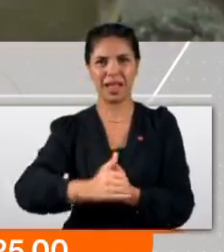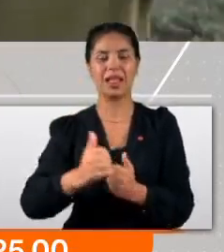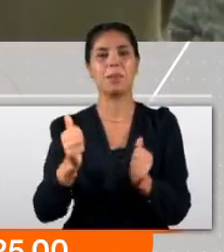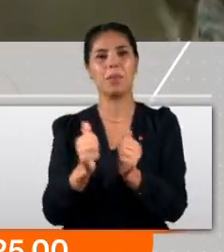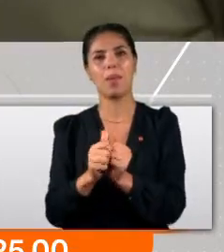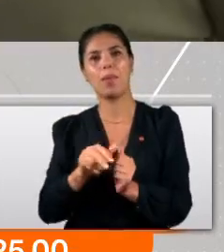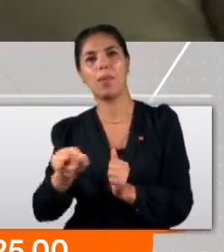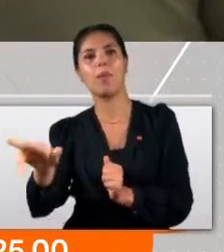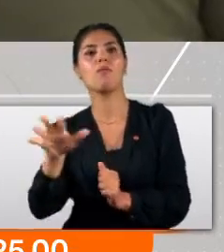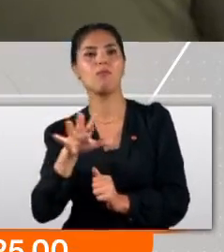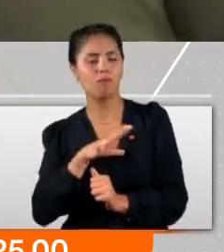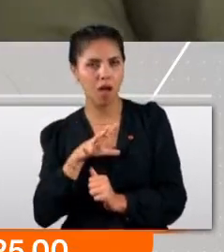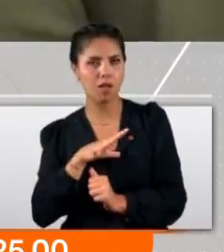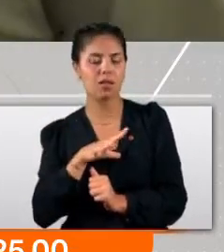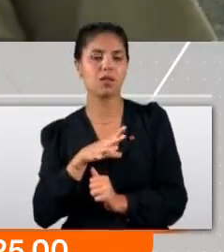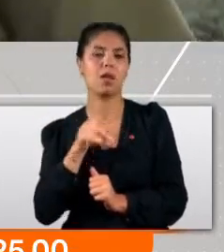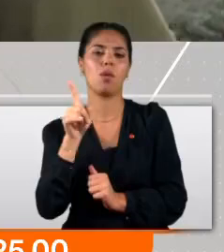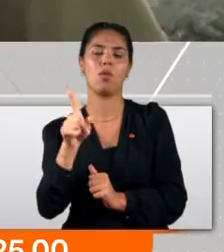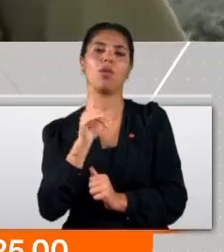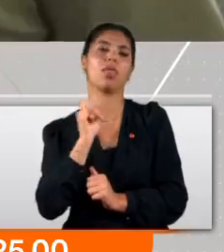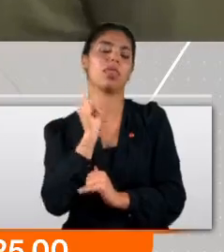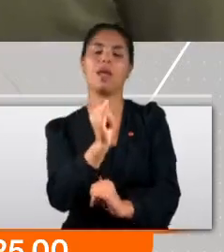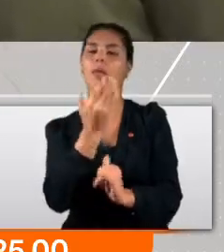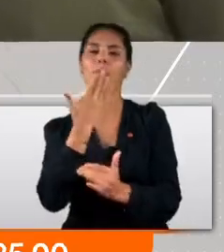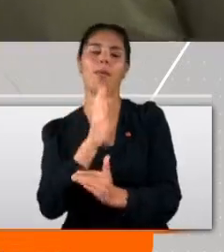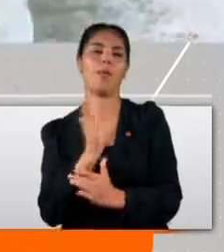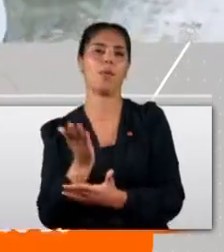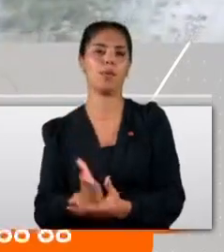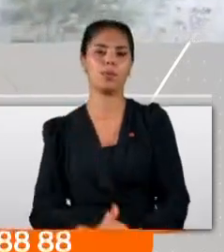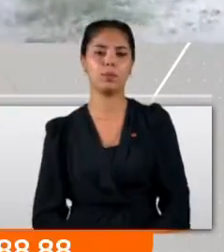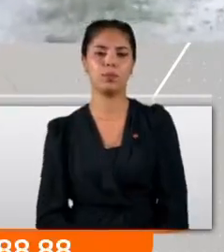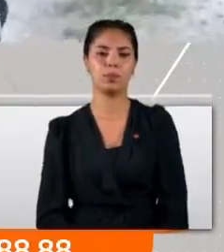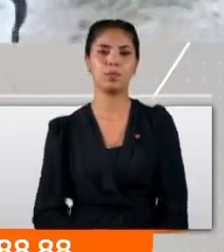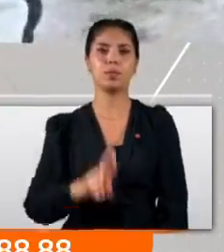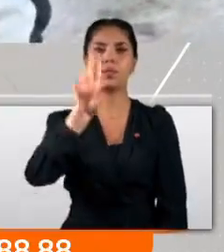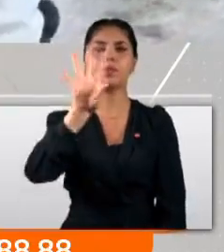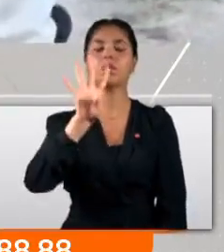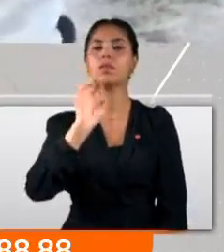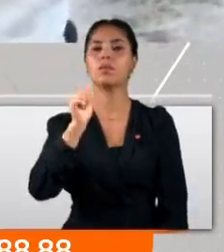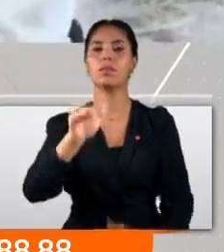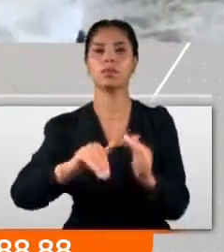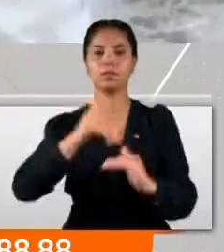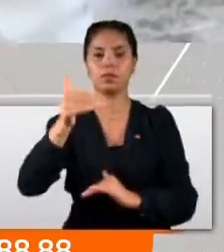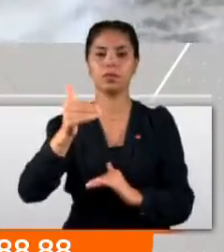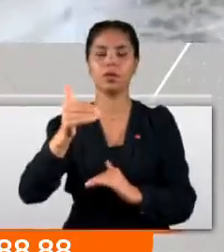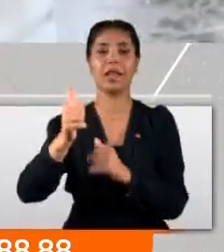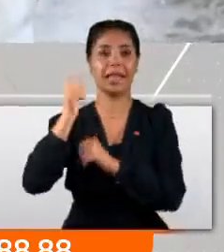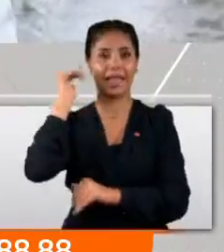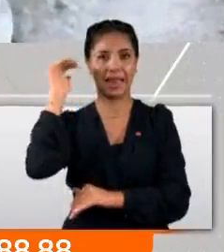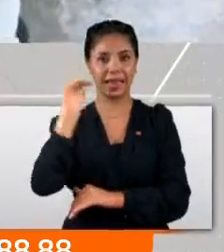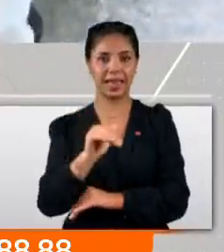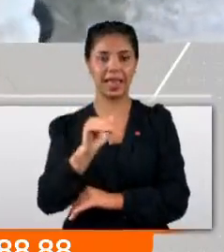girip arabaya bindirdiyse o zaman reaksiyon göstereceğine inanmıyorum. 74 gün sonra mahalleye tekrar geri